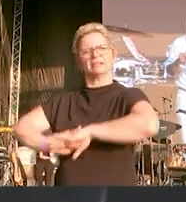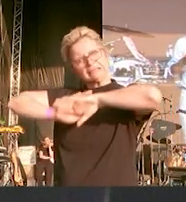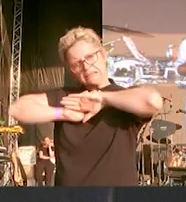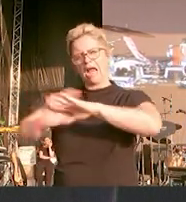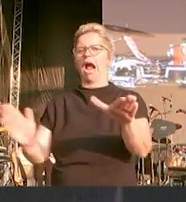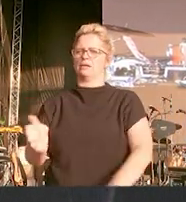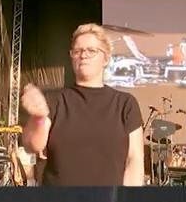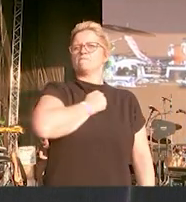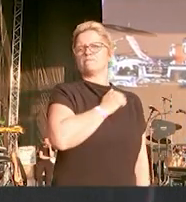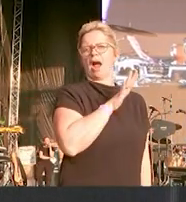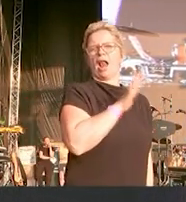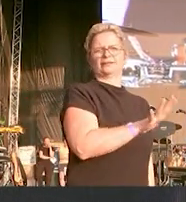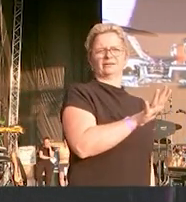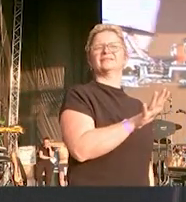Aber